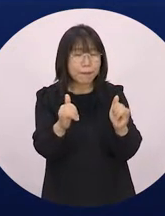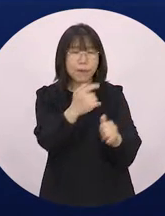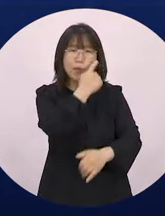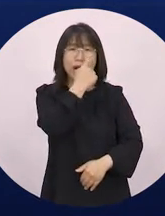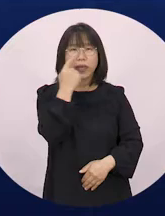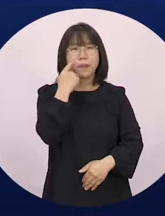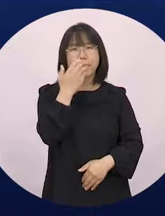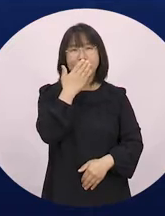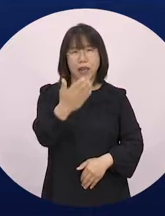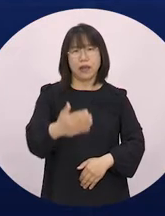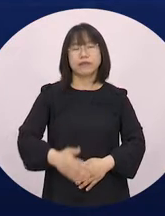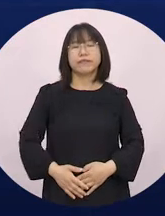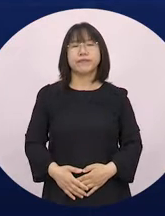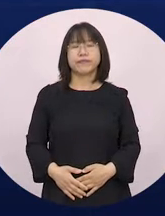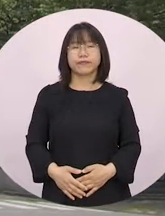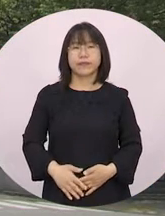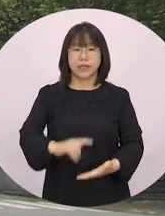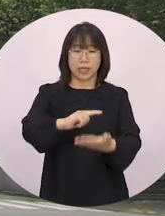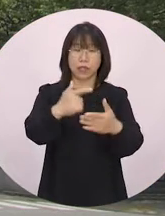수 있습니다.